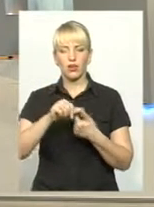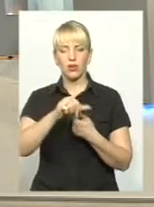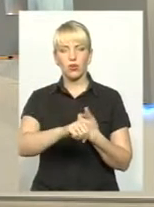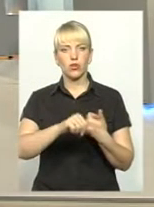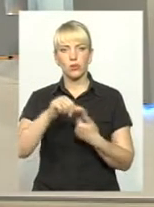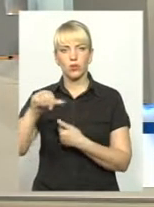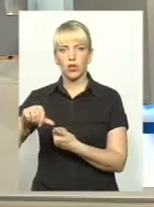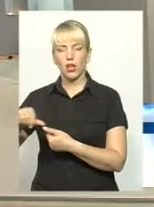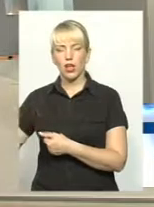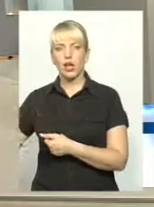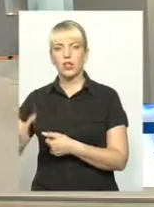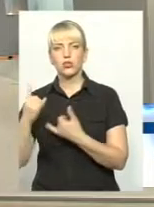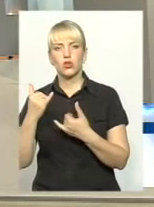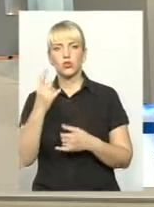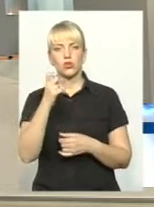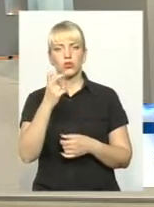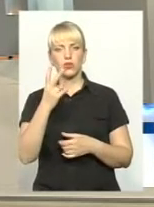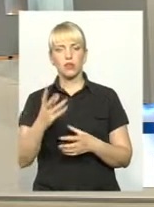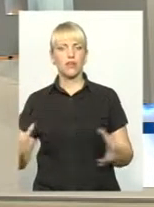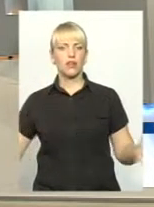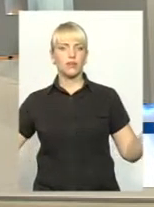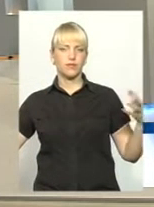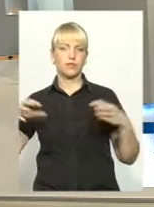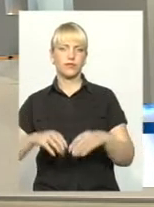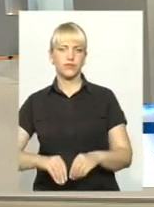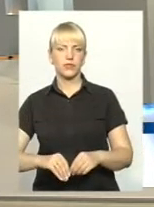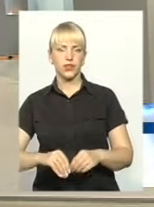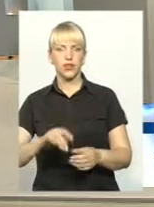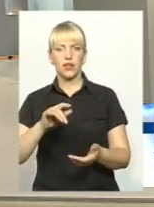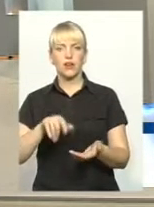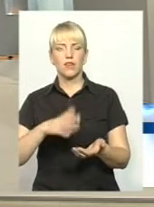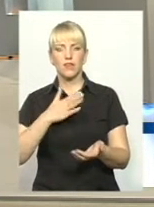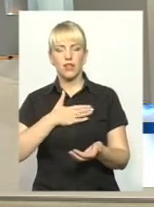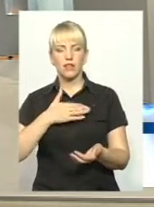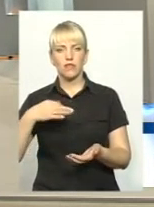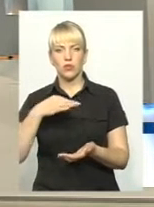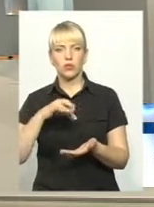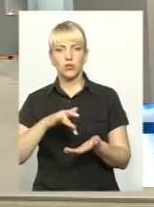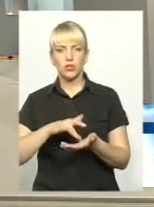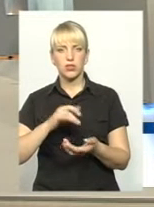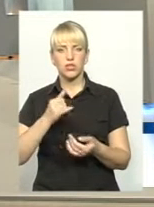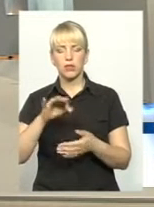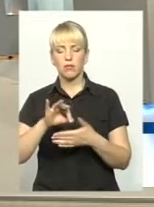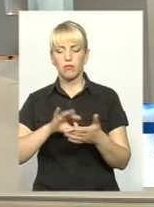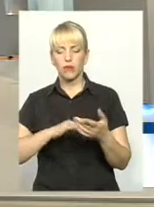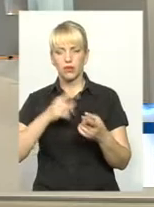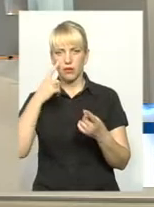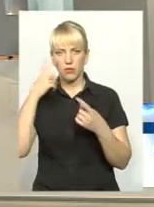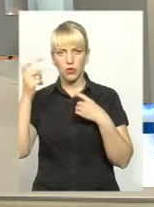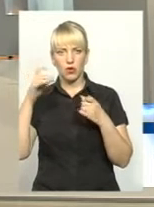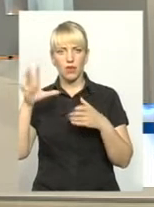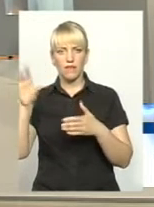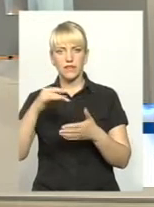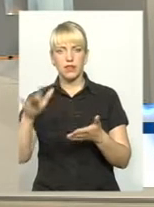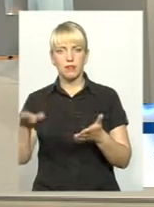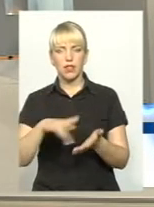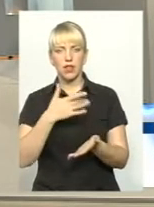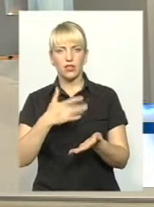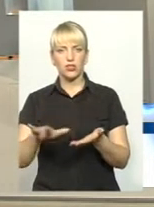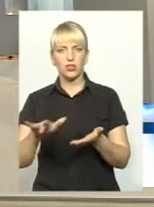лінія 102, вона приймає централізовано все тут у нас в обласному центрі і зразу миттєво йде повідомлення на всі планшети. І таким